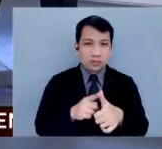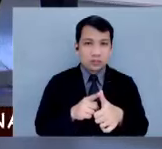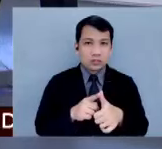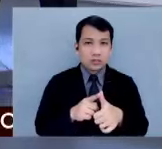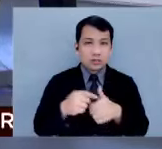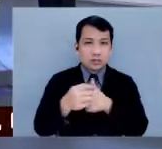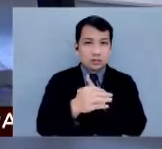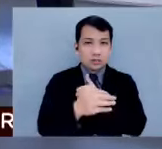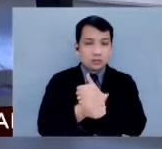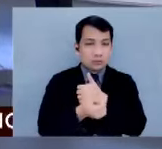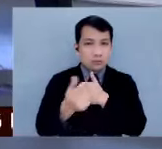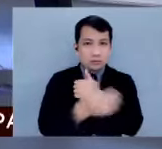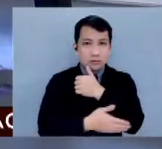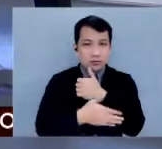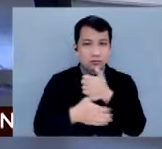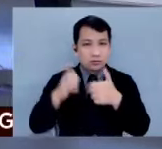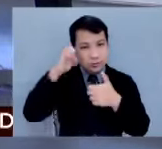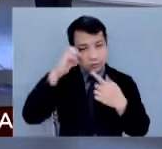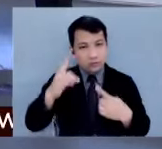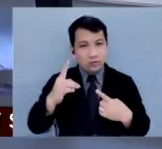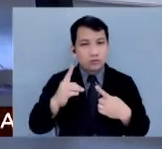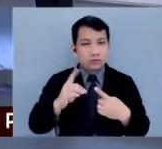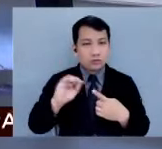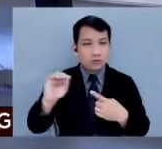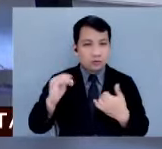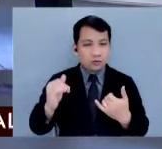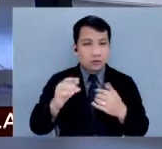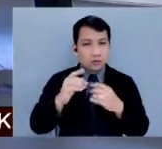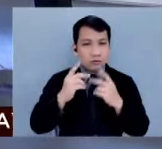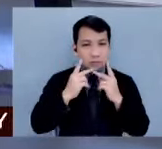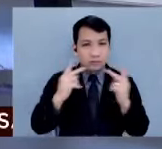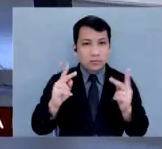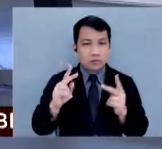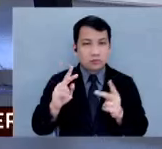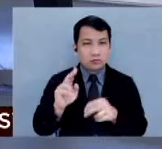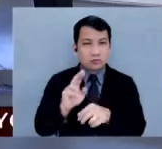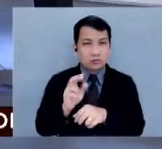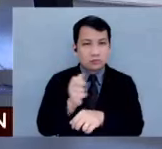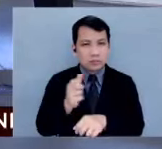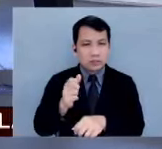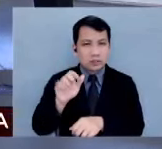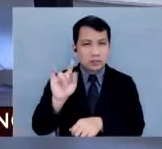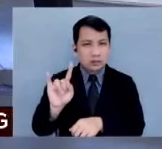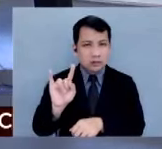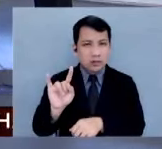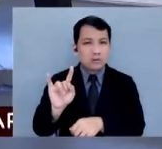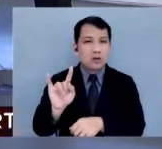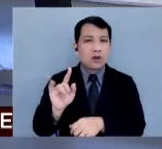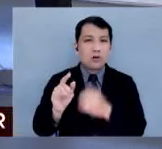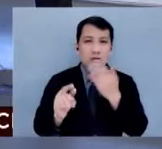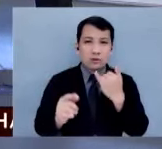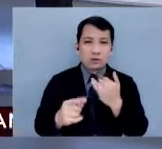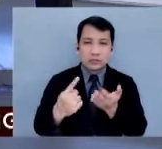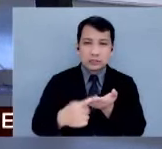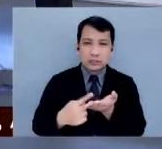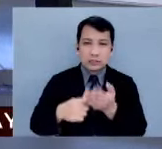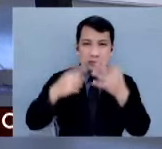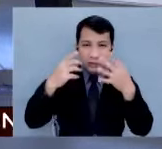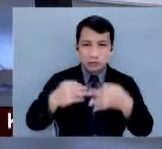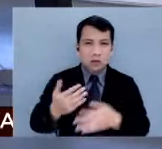sa education, advertising at public utilities. Hindi lang po ganong kontrobersyal yung mga amendments na yan, lalo't napagkasundo na po yan dati pa